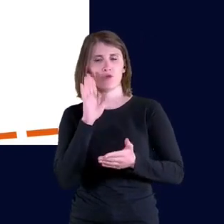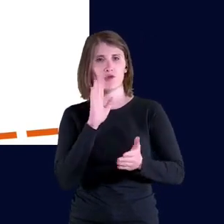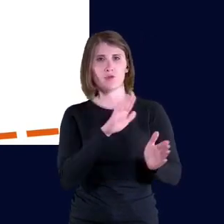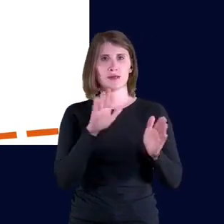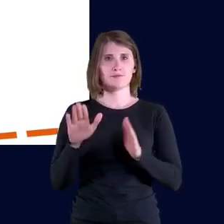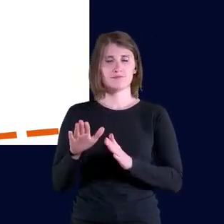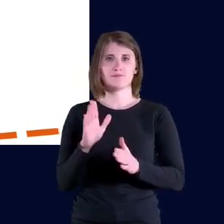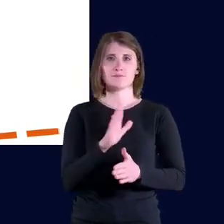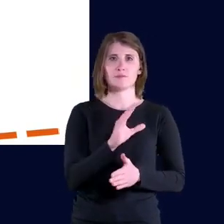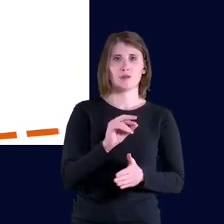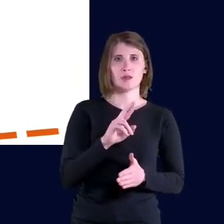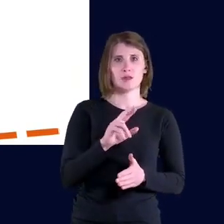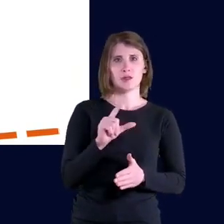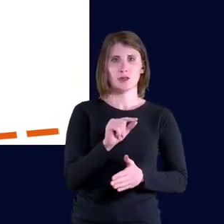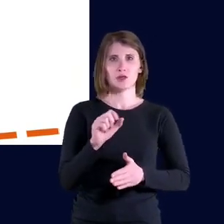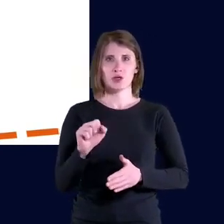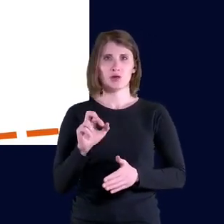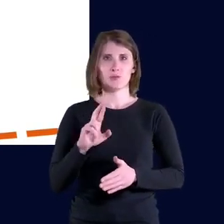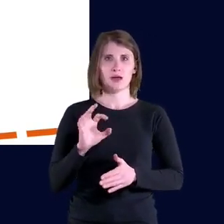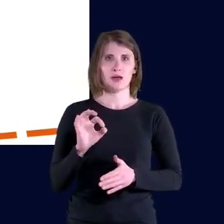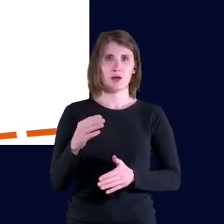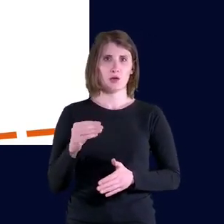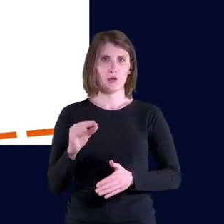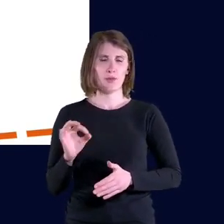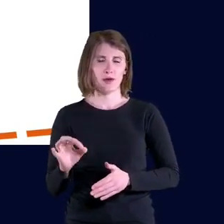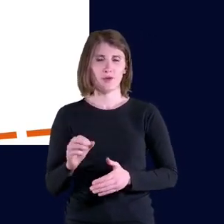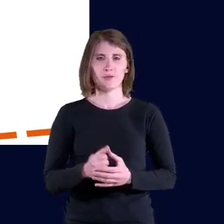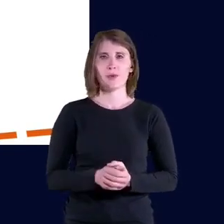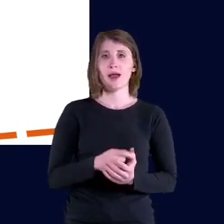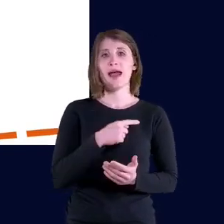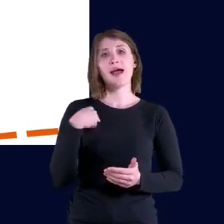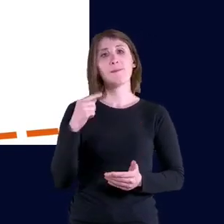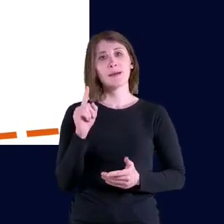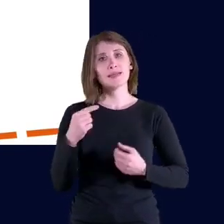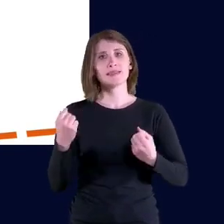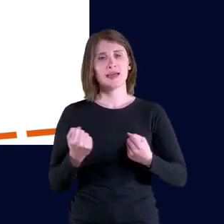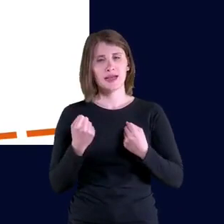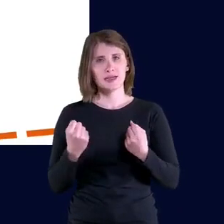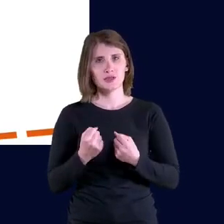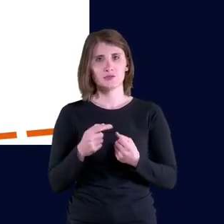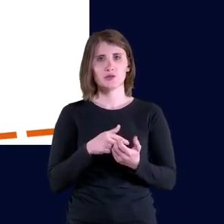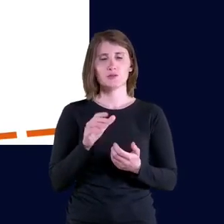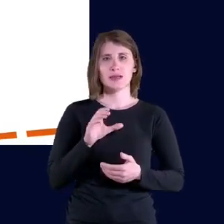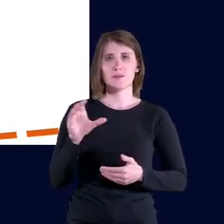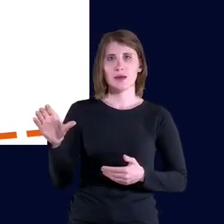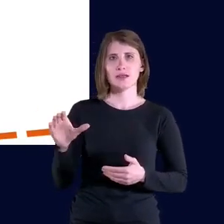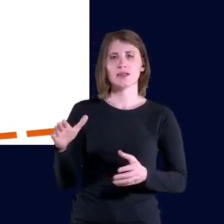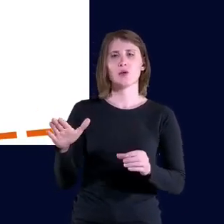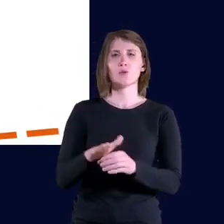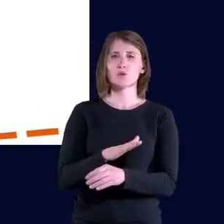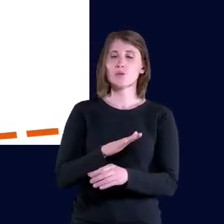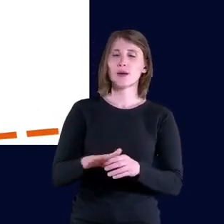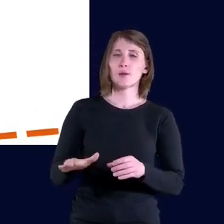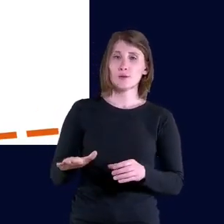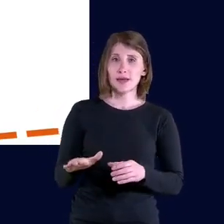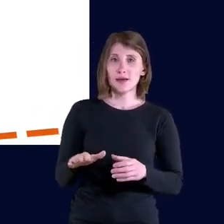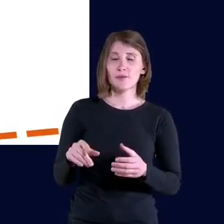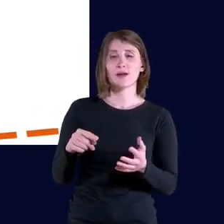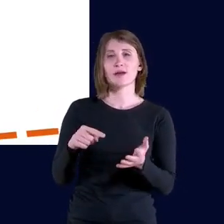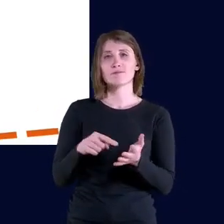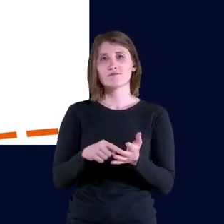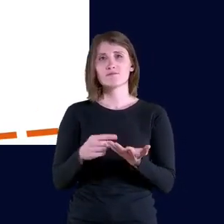przy czym tutaj ten nacisk został położony na to żeby ta baza uzupełnia łapę